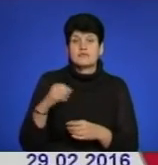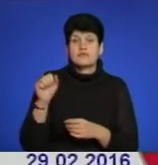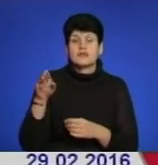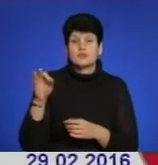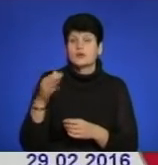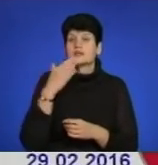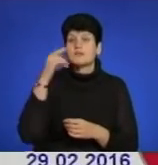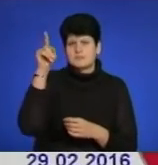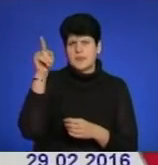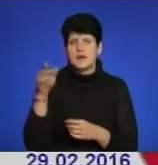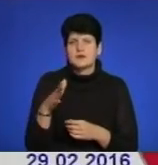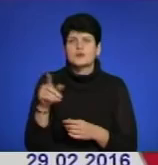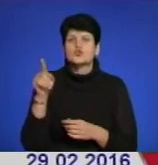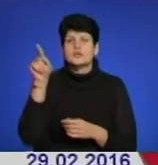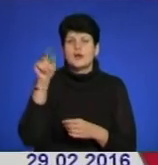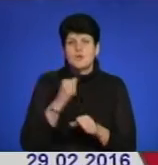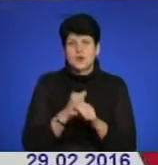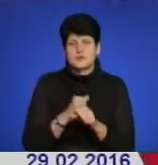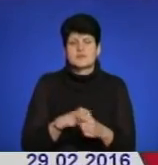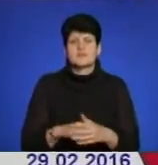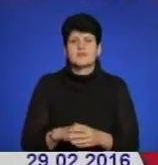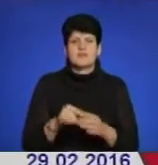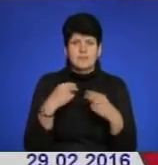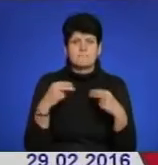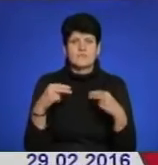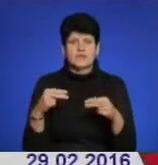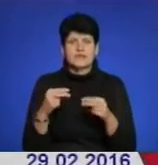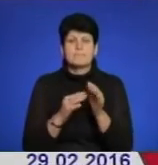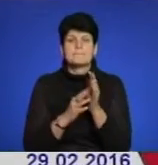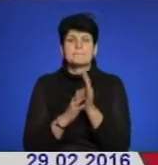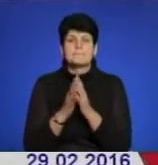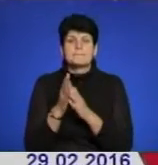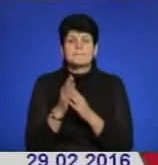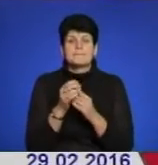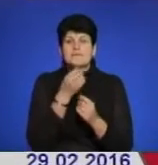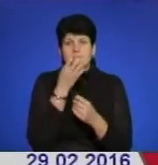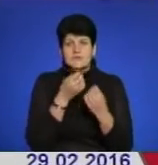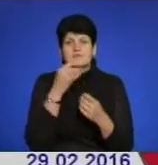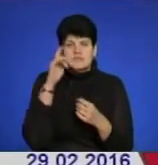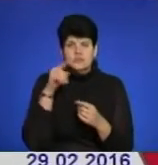і там питайте інтерв'ю, що там робиться. Продаєте підсніжники, чи знаєте ви, що це червонокнижні квіти? Знаю,